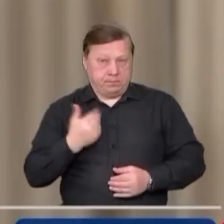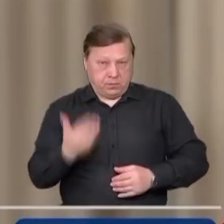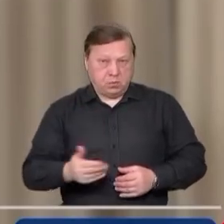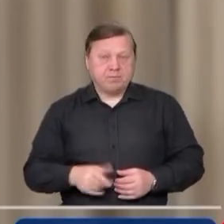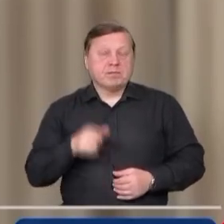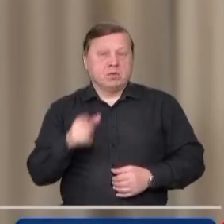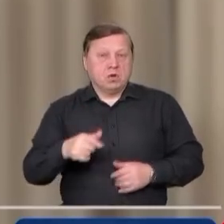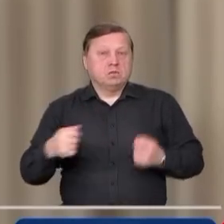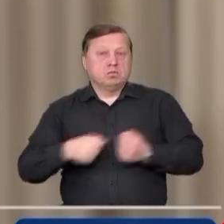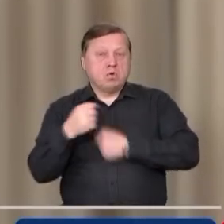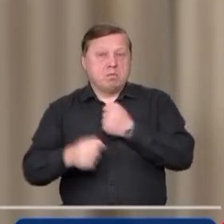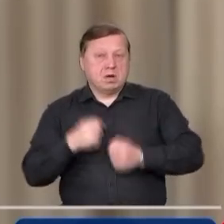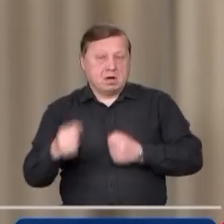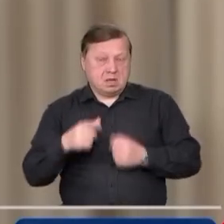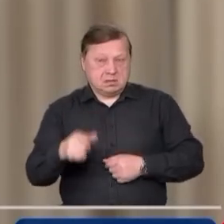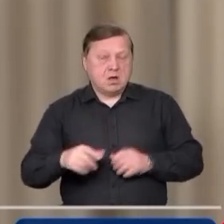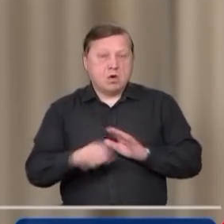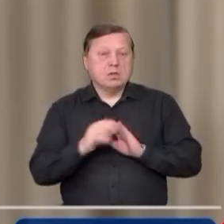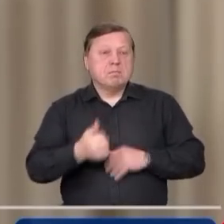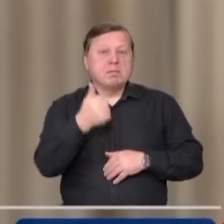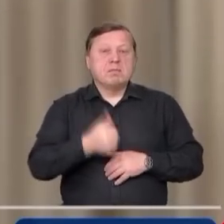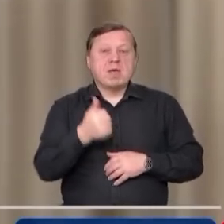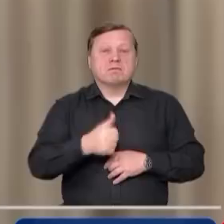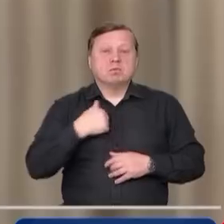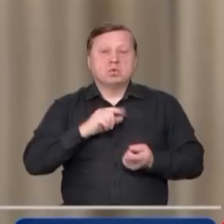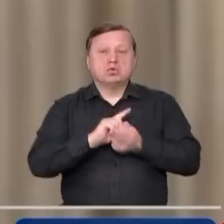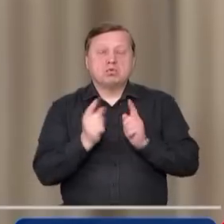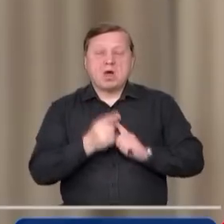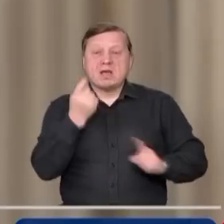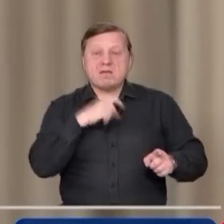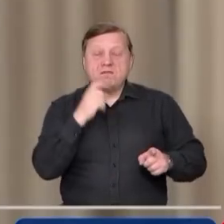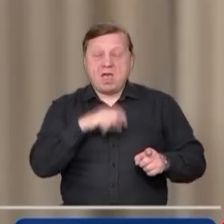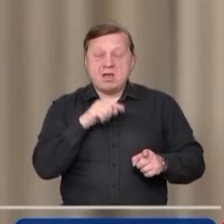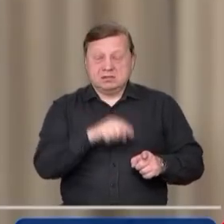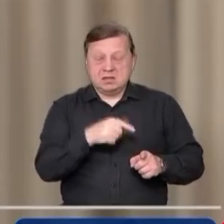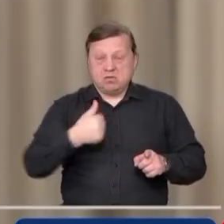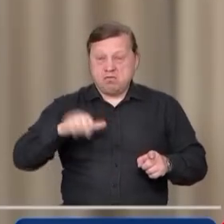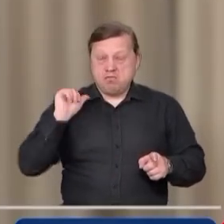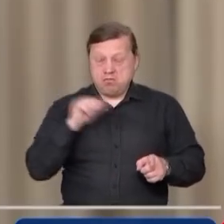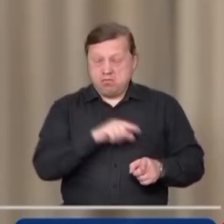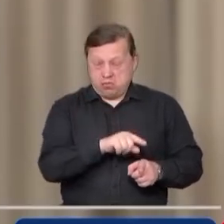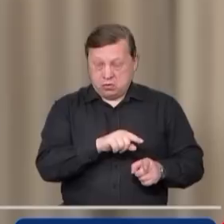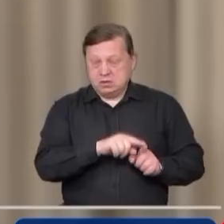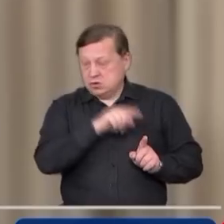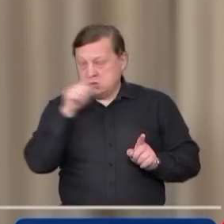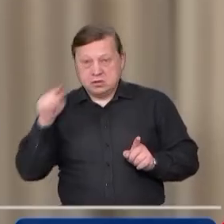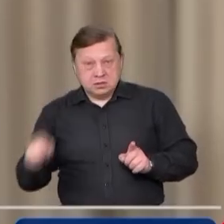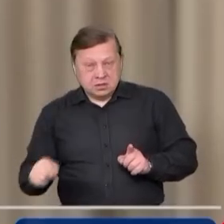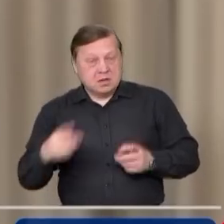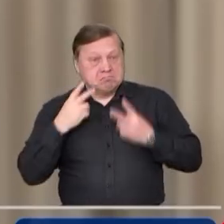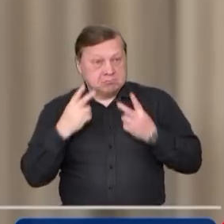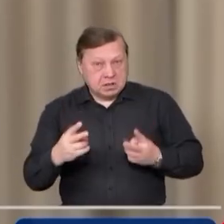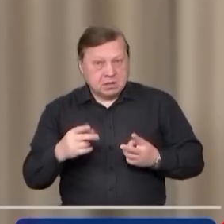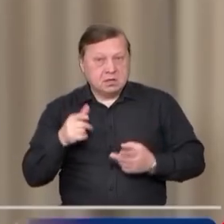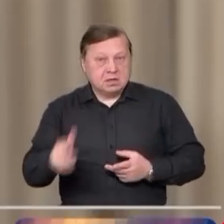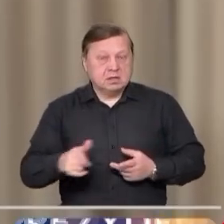współpracę od czasu naszego pierwszego spotkania w kwietniu zeszłego roku. Nasza praca również pokazuje, jak wiele mogą osiągnąć